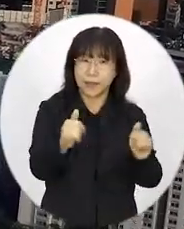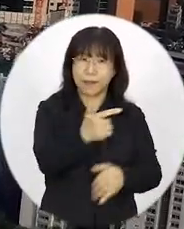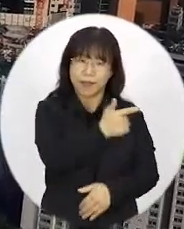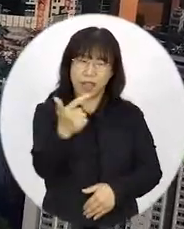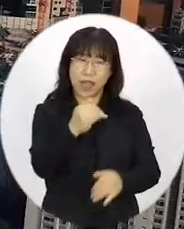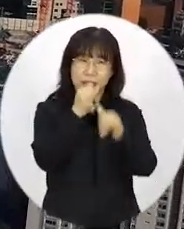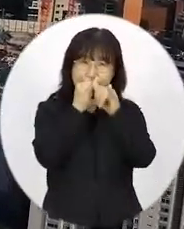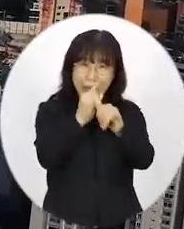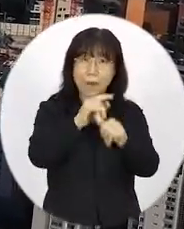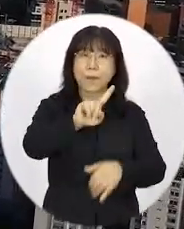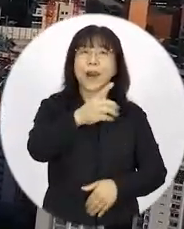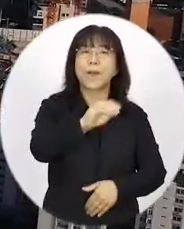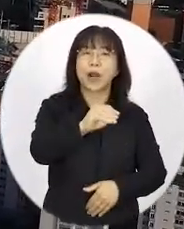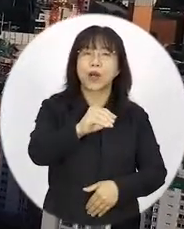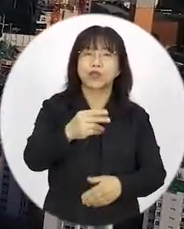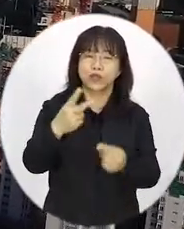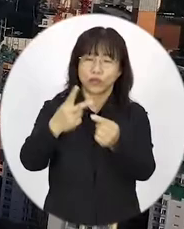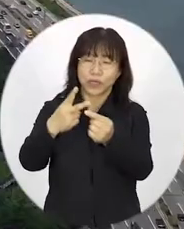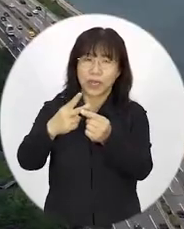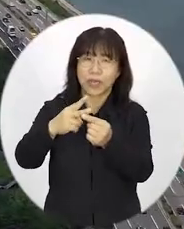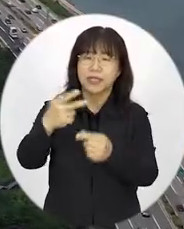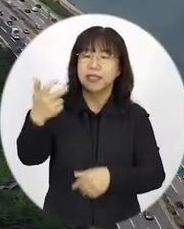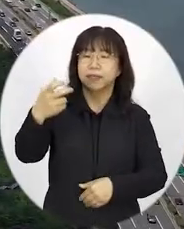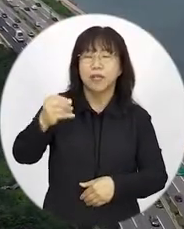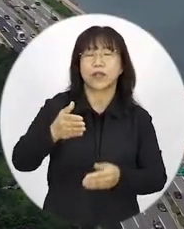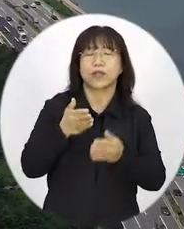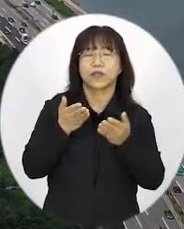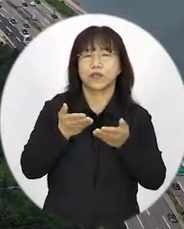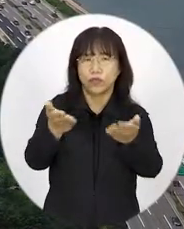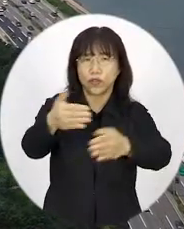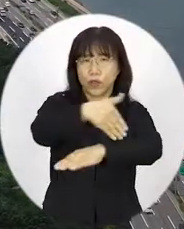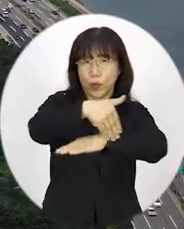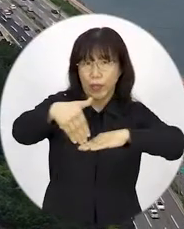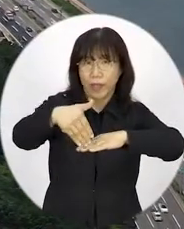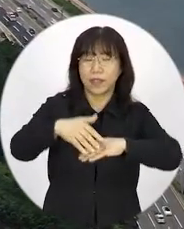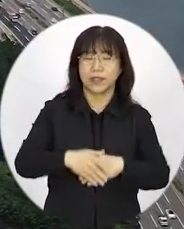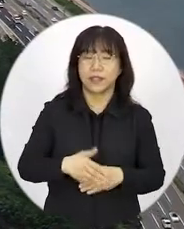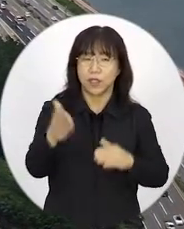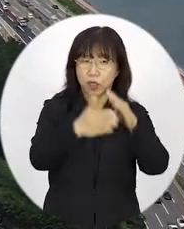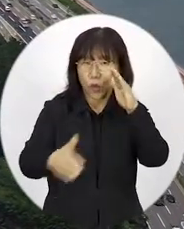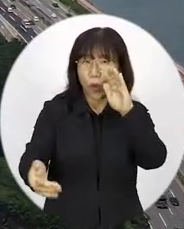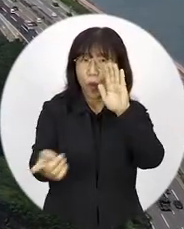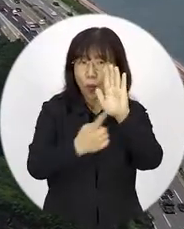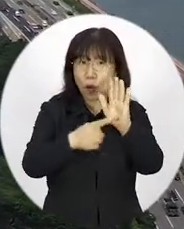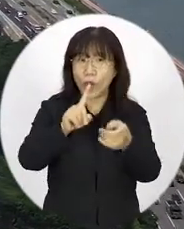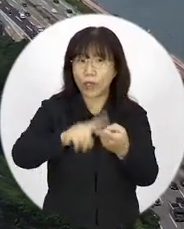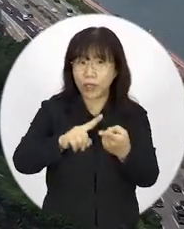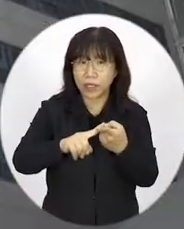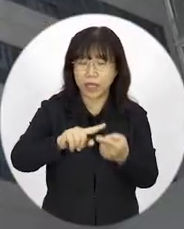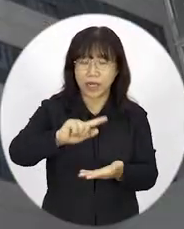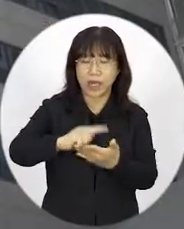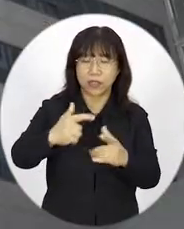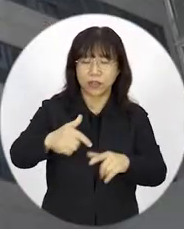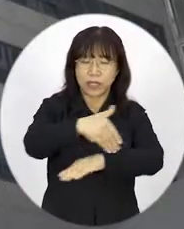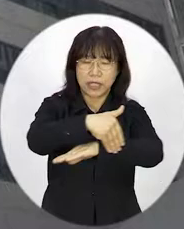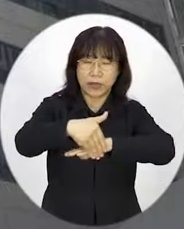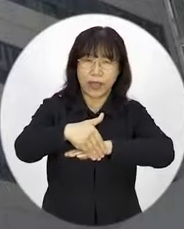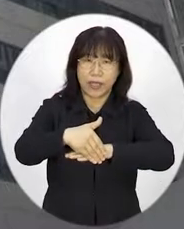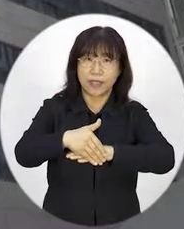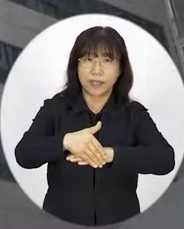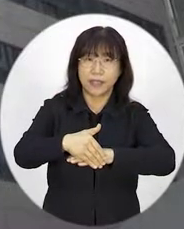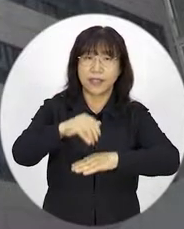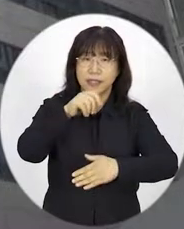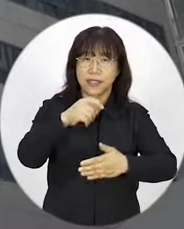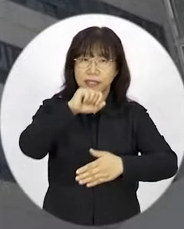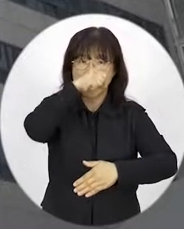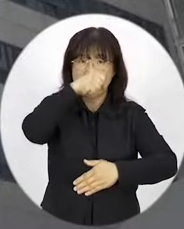채택된 제안자에게는 대상 100만 원, 최우수상 70만 원 등을 수여합니다. 기타 공모에 대한 자세한 사항은